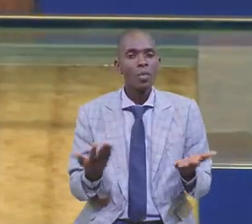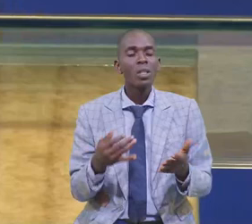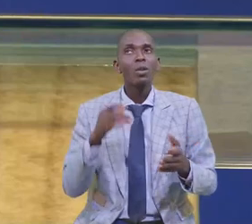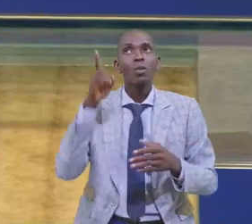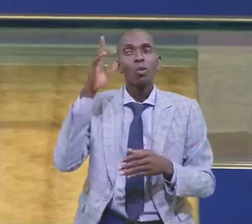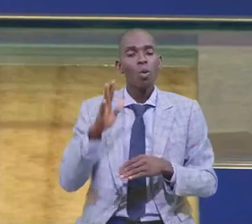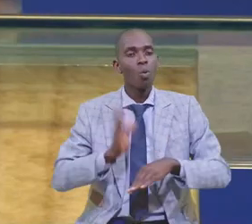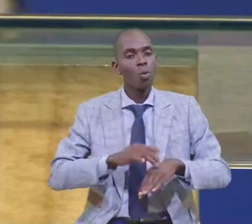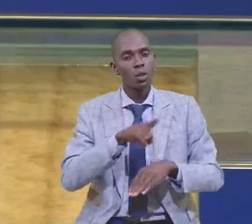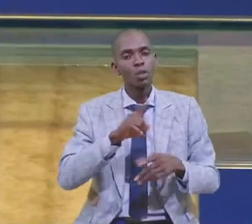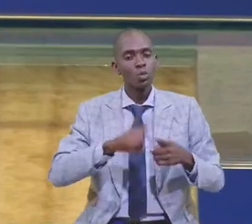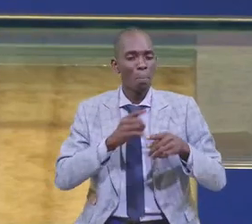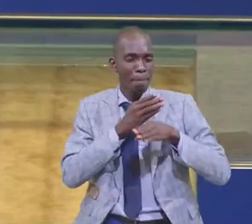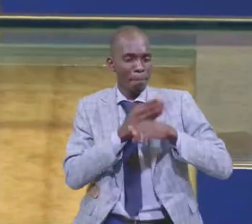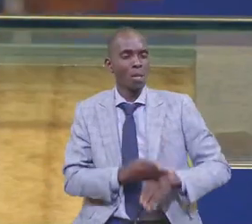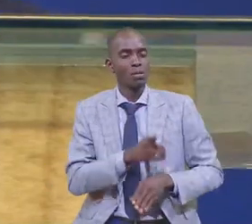et